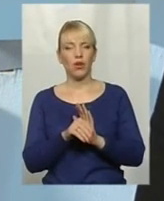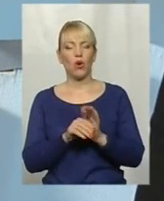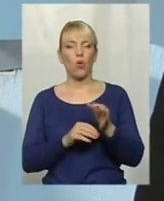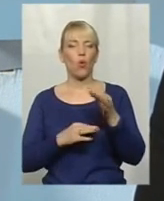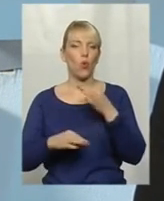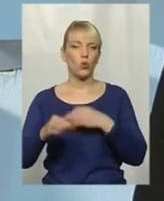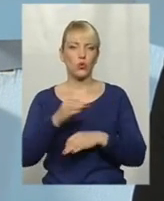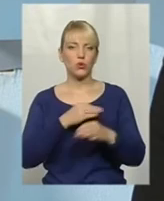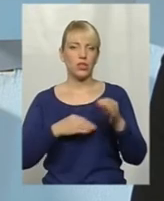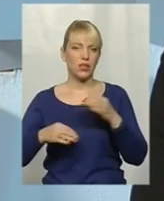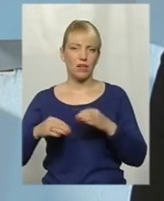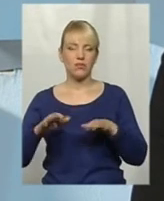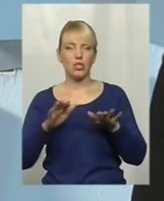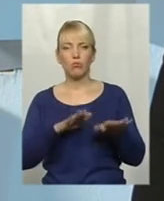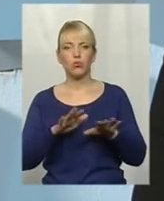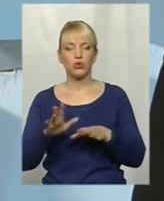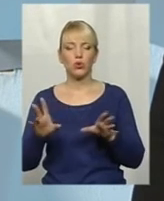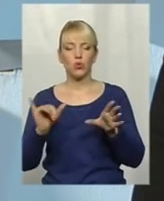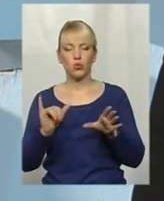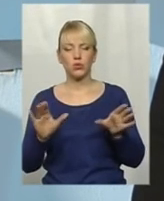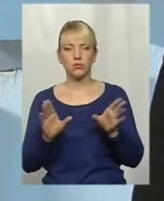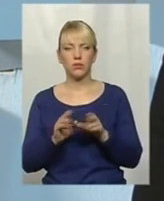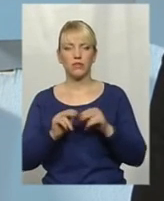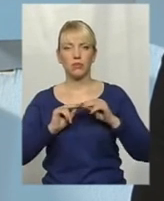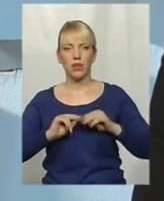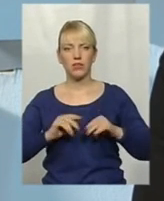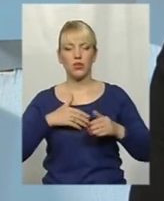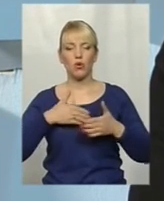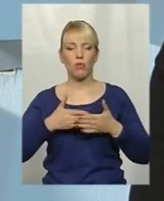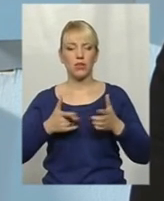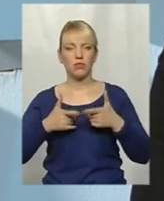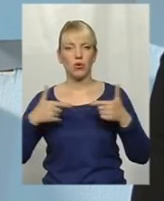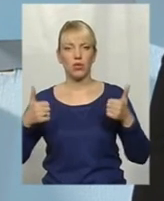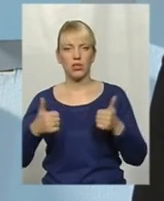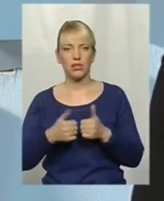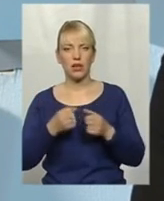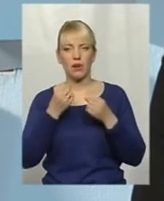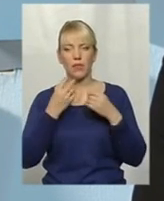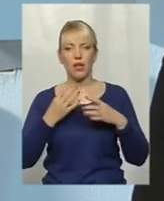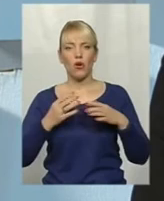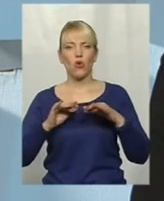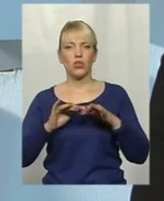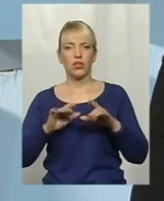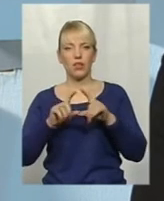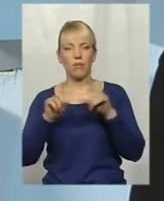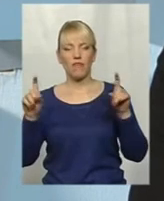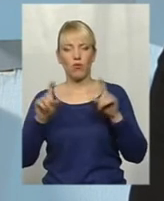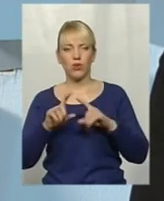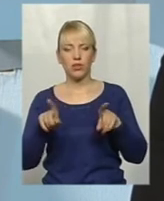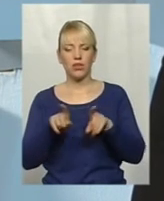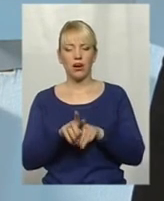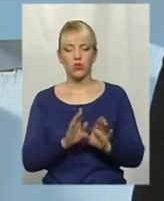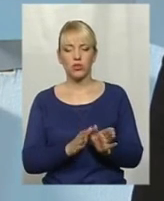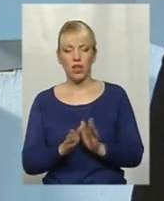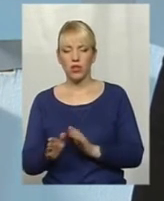консультативні пункти у співпраці з громадськими організаціями та благодійними фондами. Також